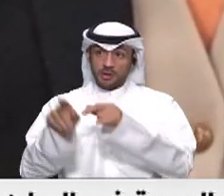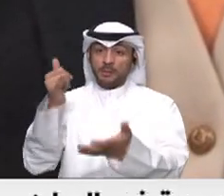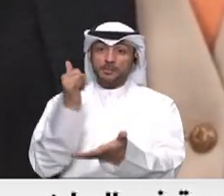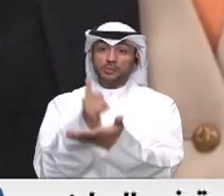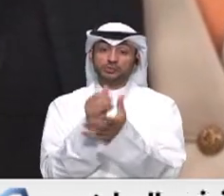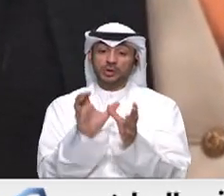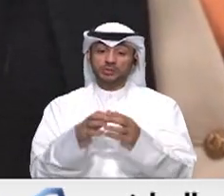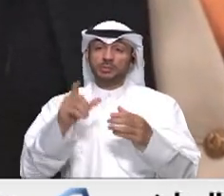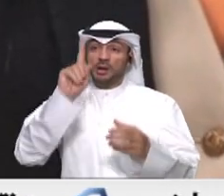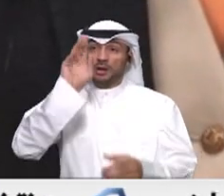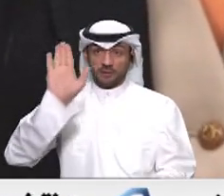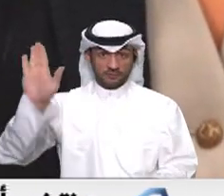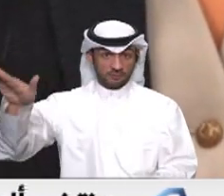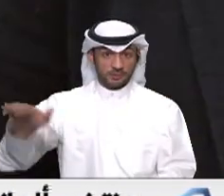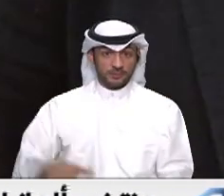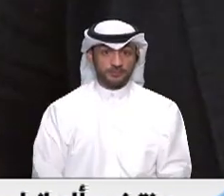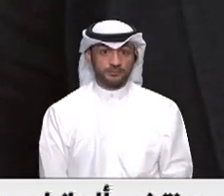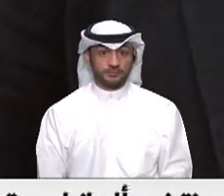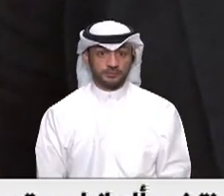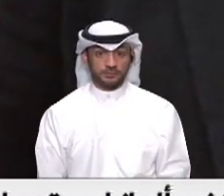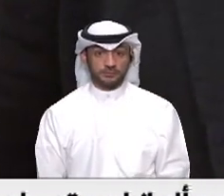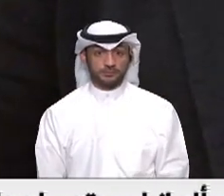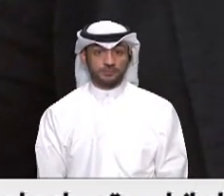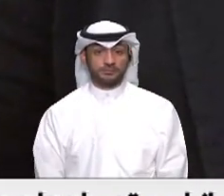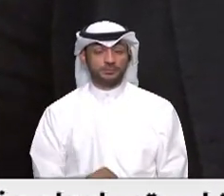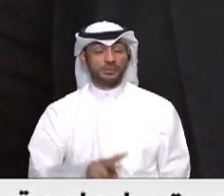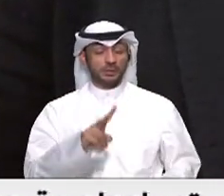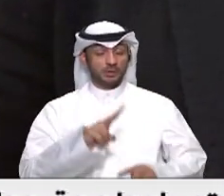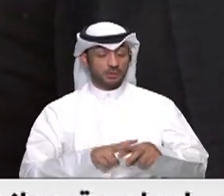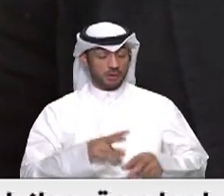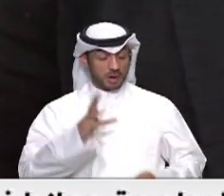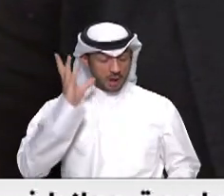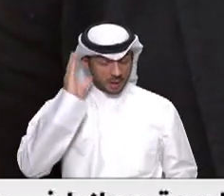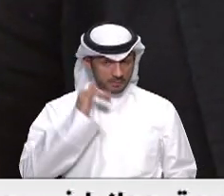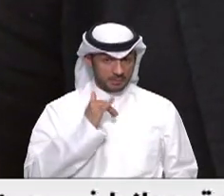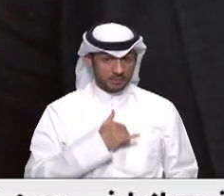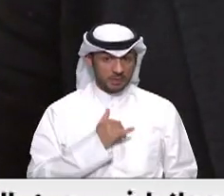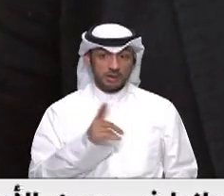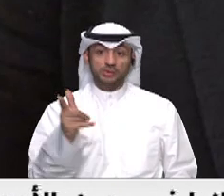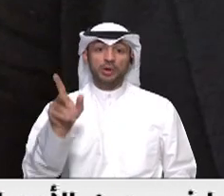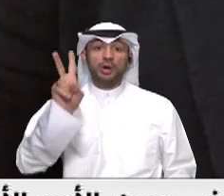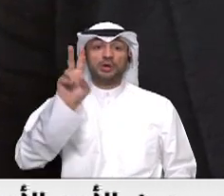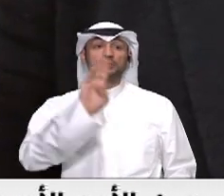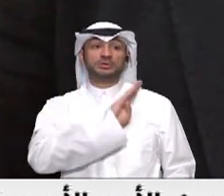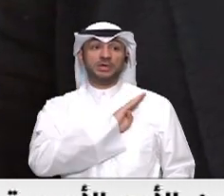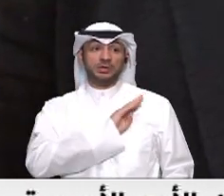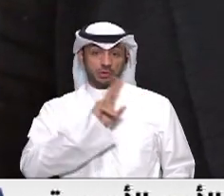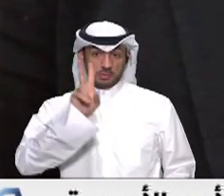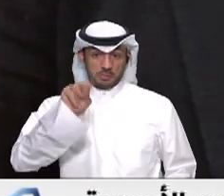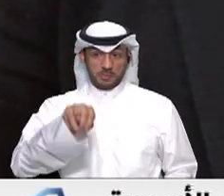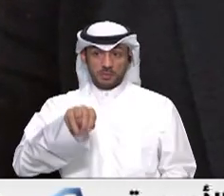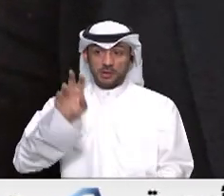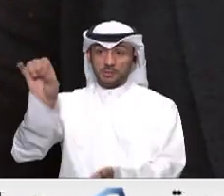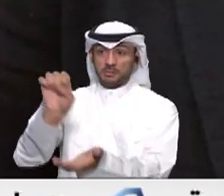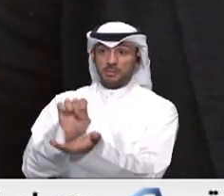الإسرائيلي. نعم، مي، الاحتلال يصر على طرد اليونيفيل، ما هو الجديد هنا؟ صحيح.